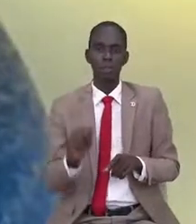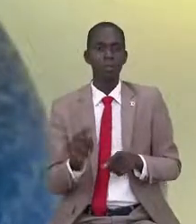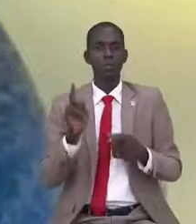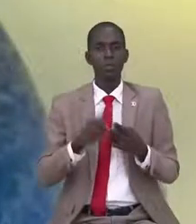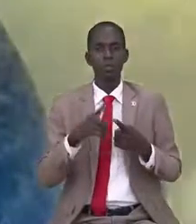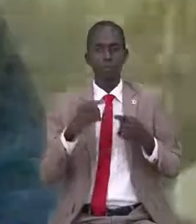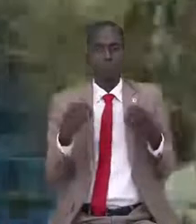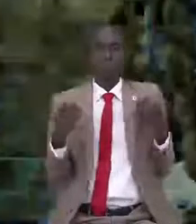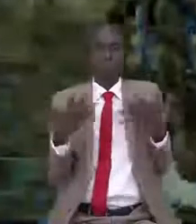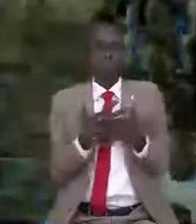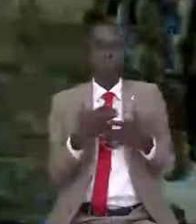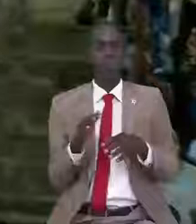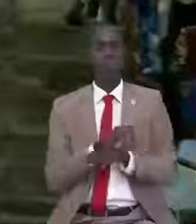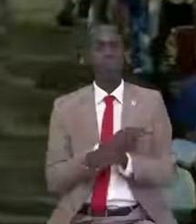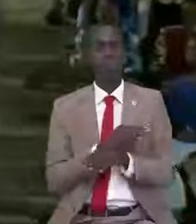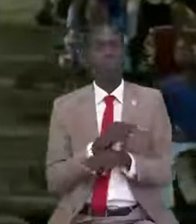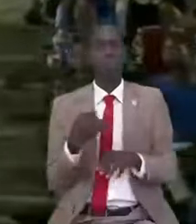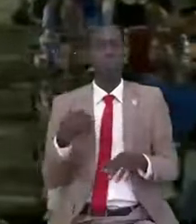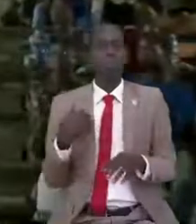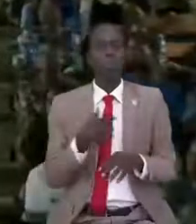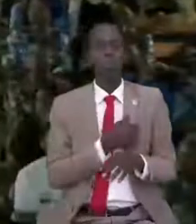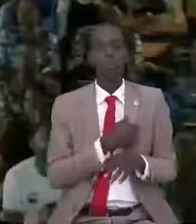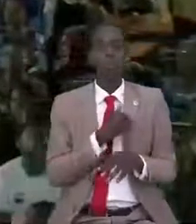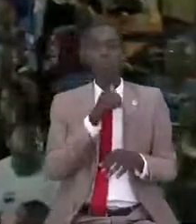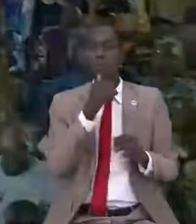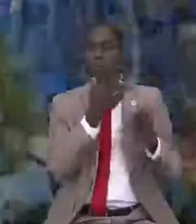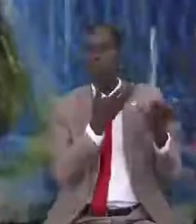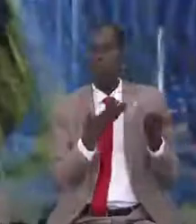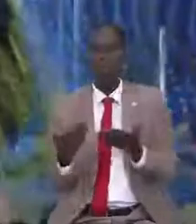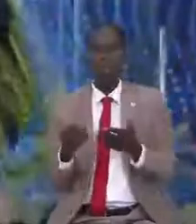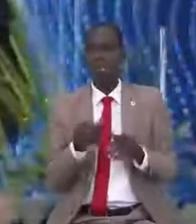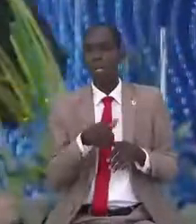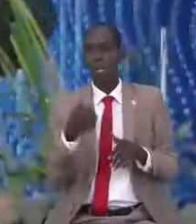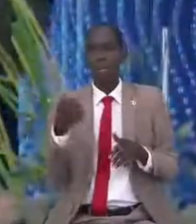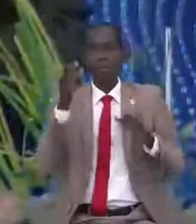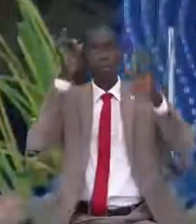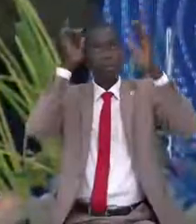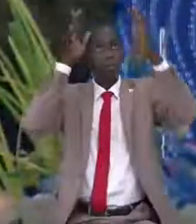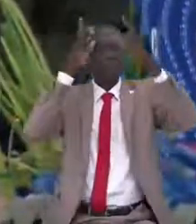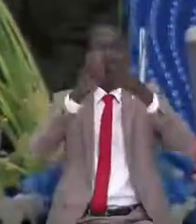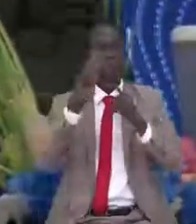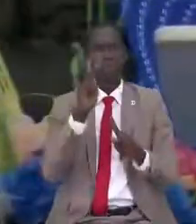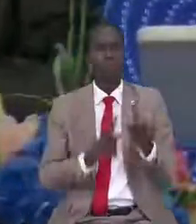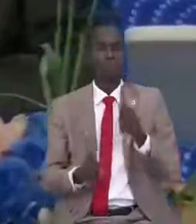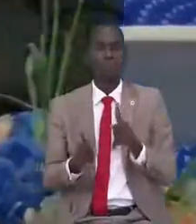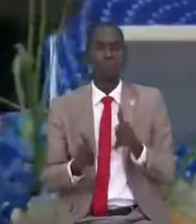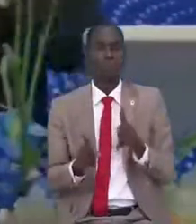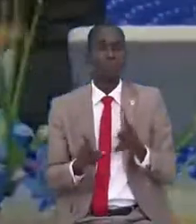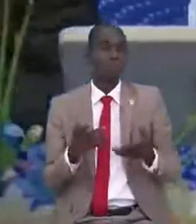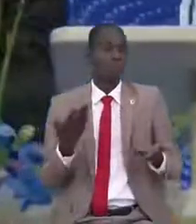son esclave, pas le tyran à l'opprimer. Nous ne devons pas amener la terreur aux